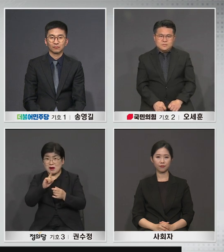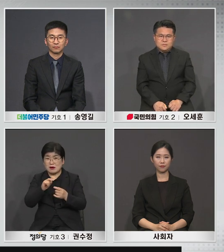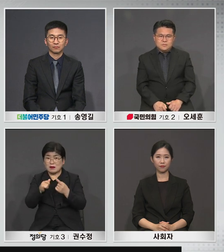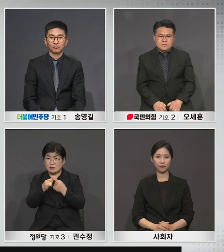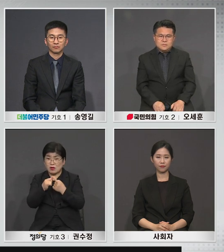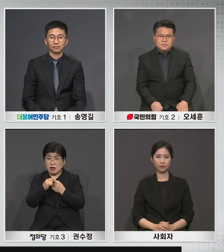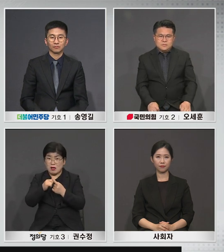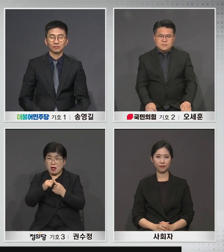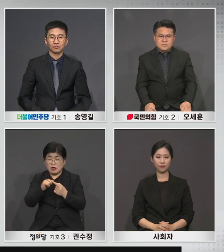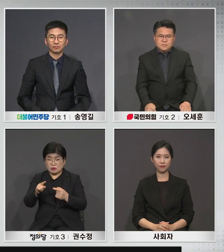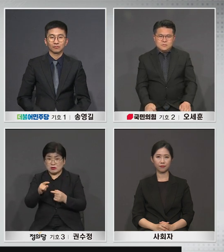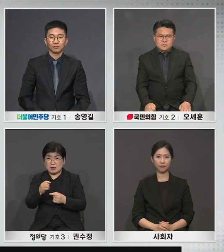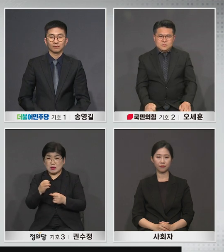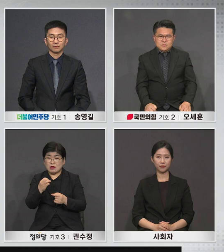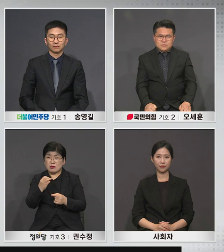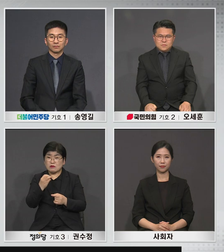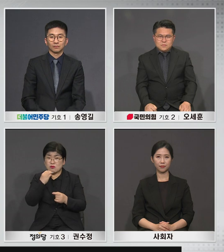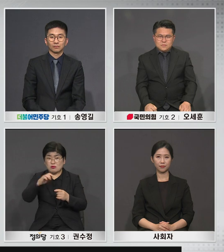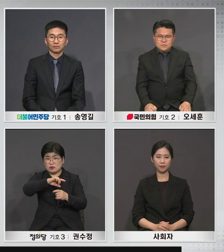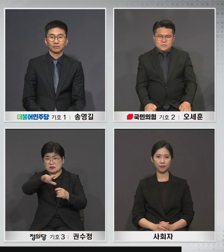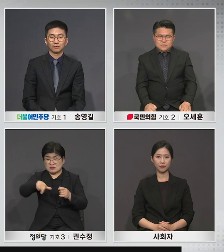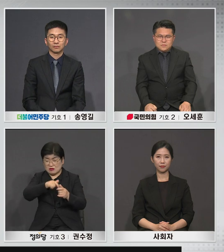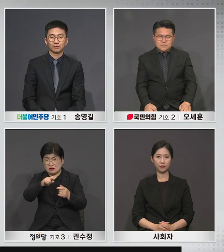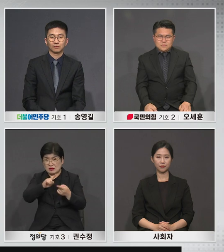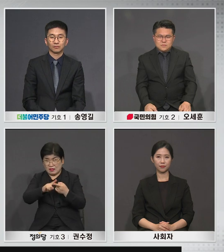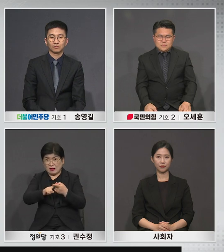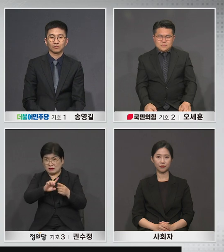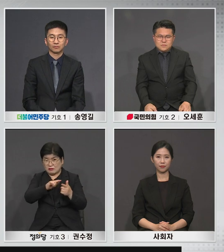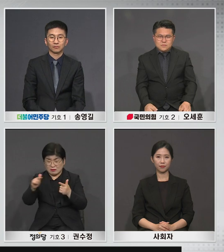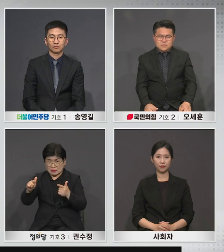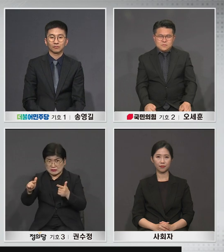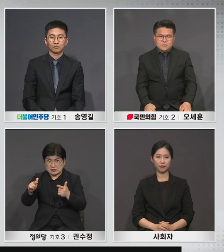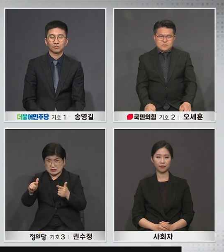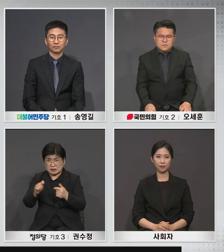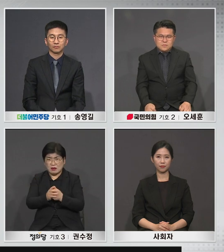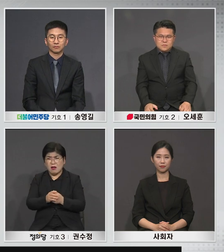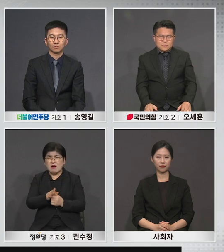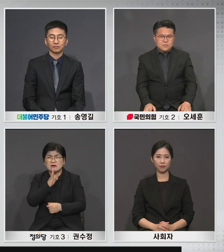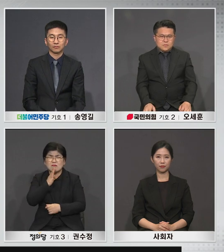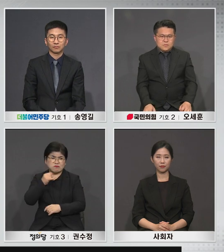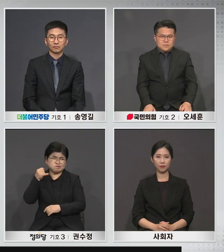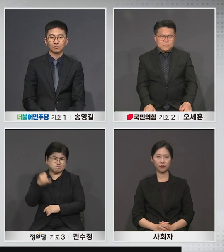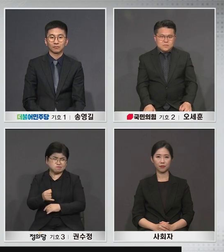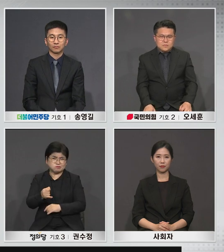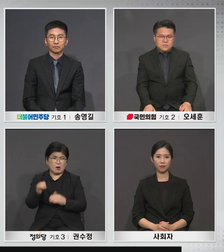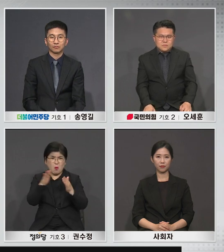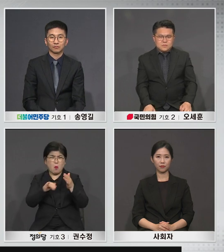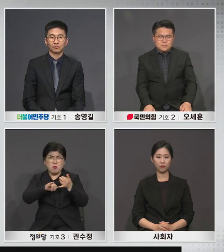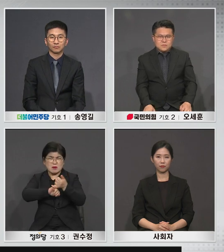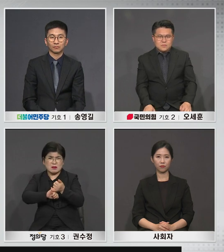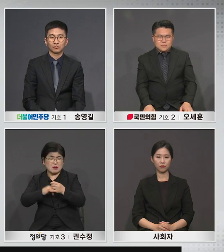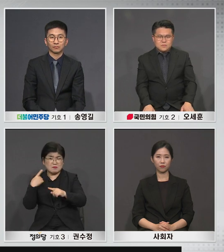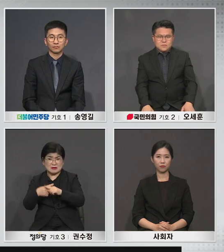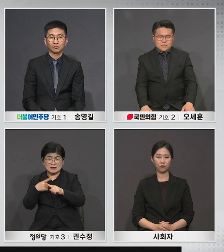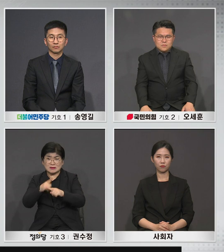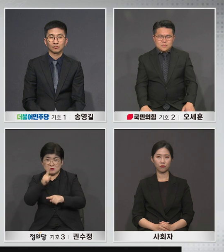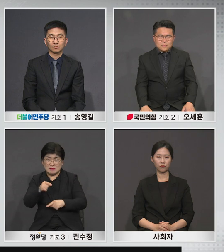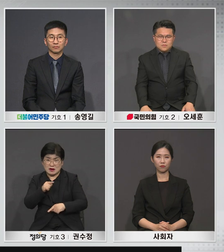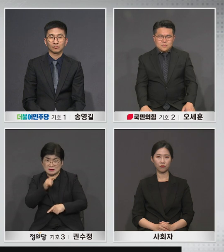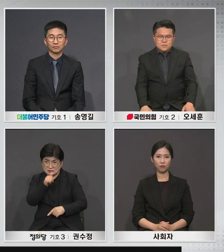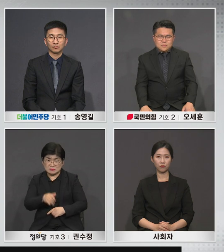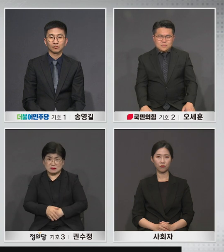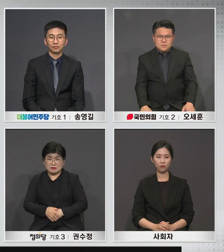중심 도시공간 재편에 대한 주장. 이것과 관련해서 최악의 공약이다라는 말씀을